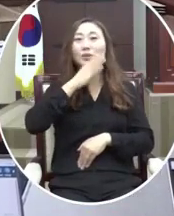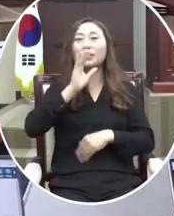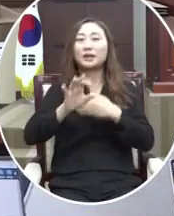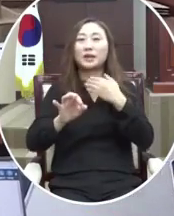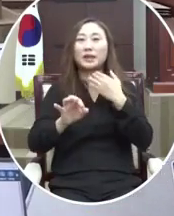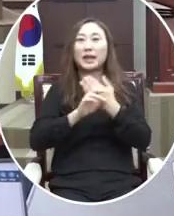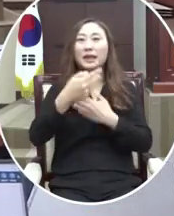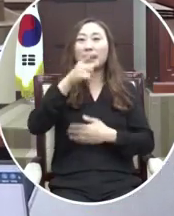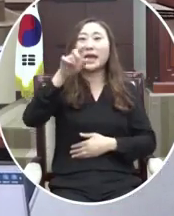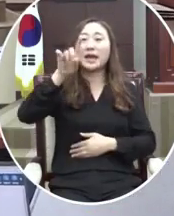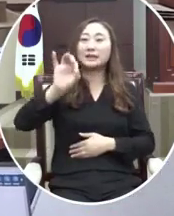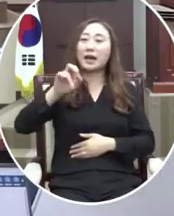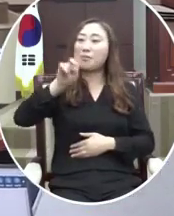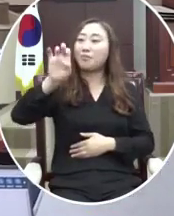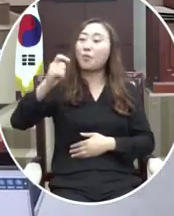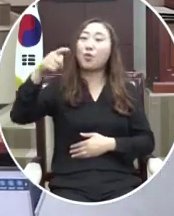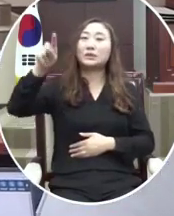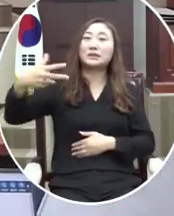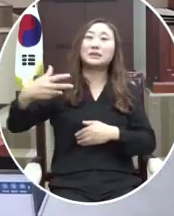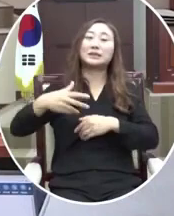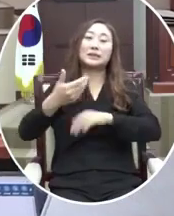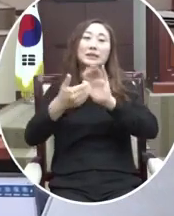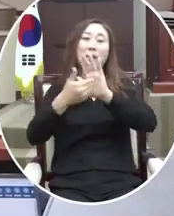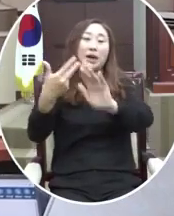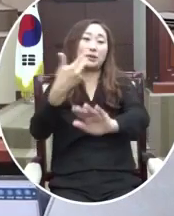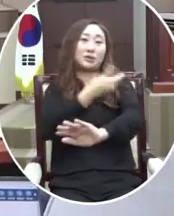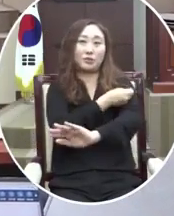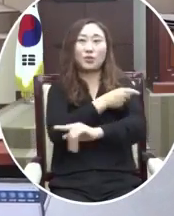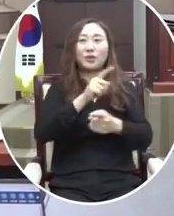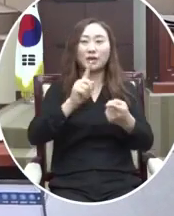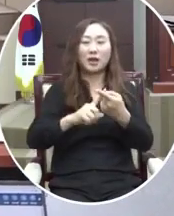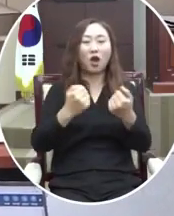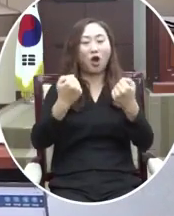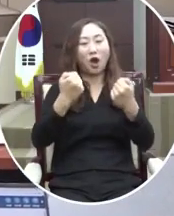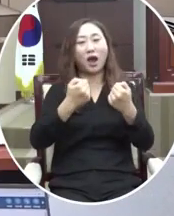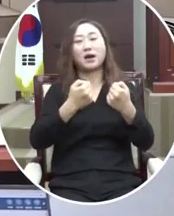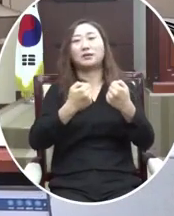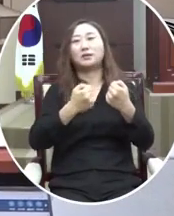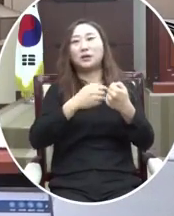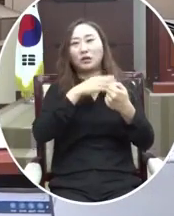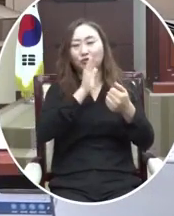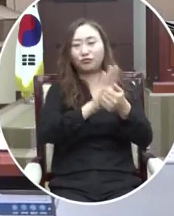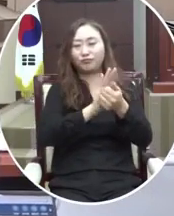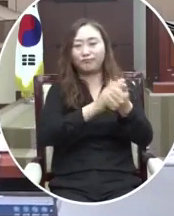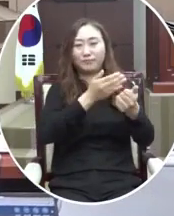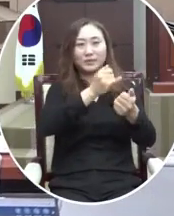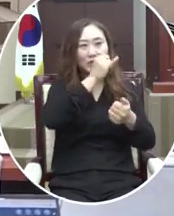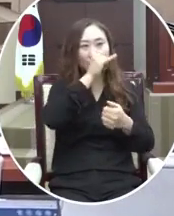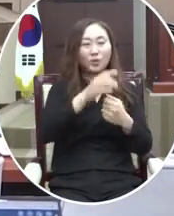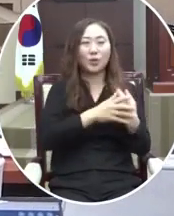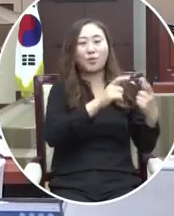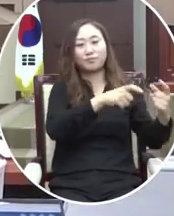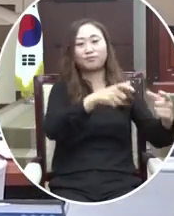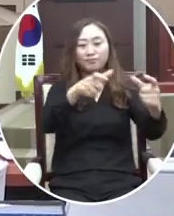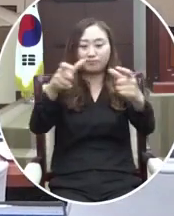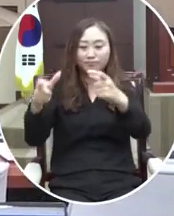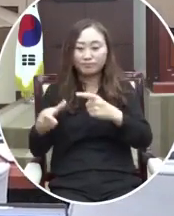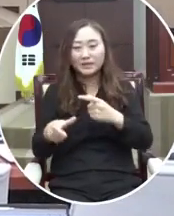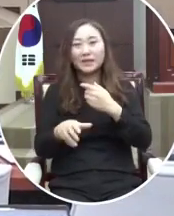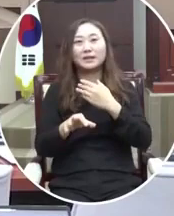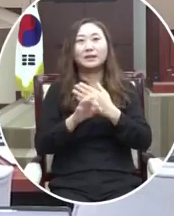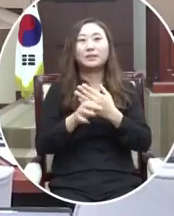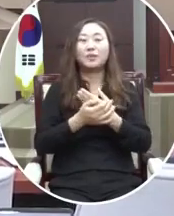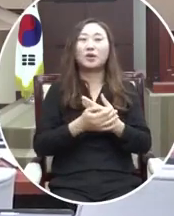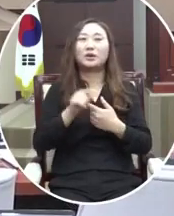대상포진 무료 예방 접종으로 건강한 노후를 응원하였습니다 내집 가까운 힐링 공간을 권역별로 조성하는